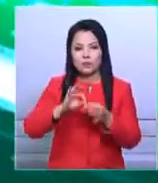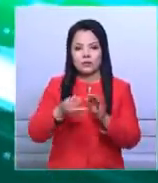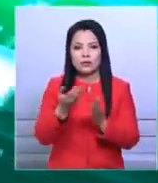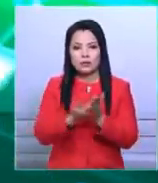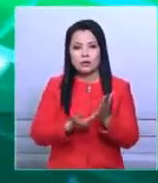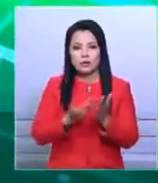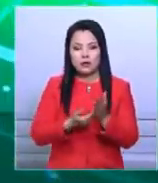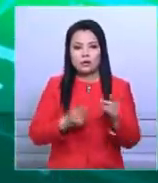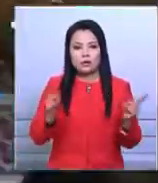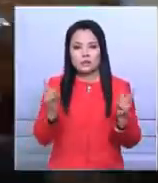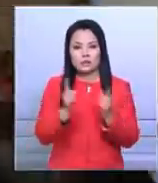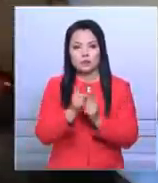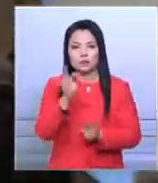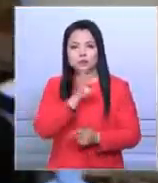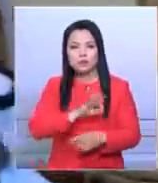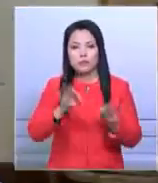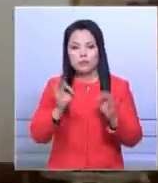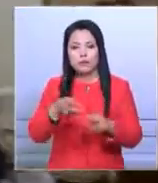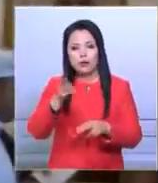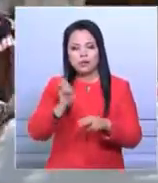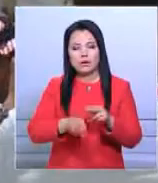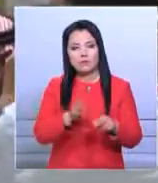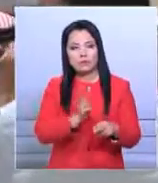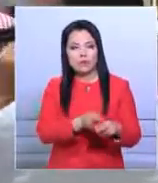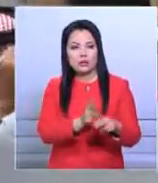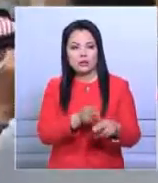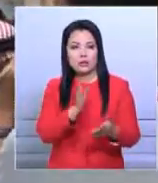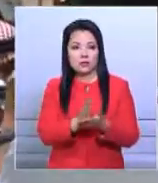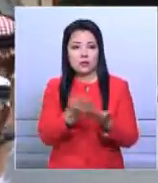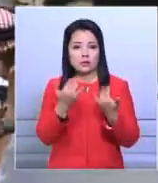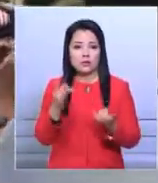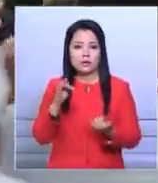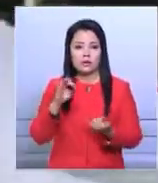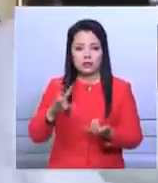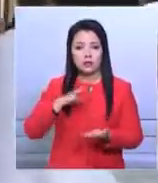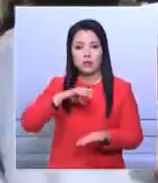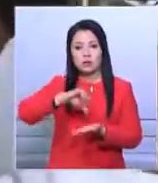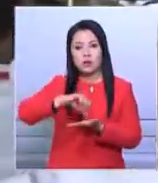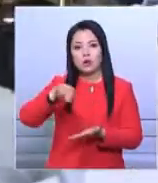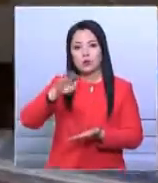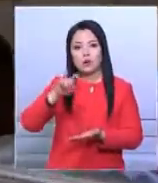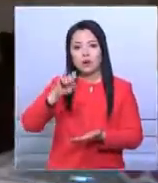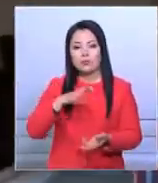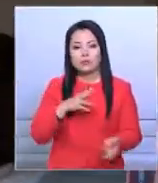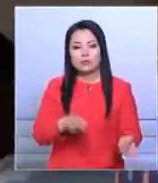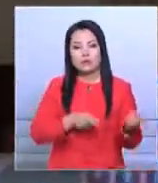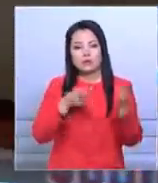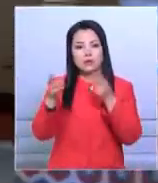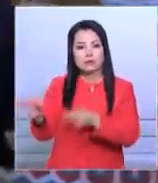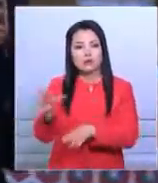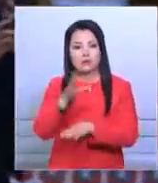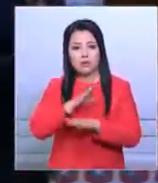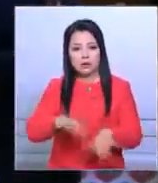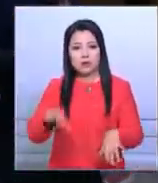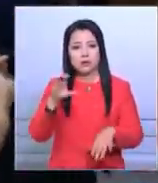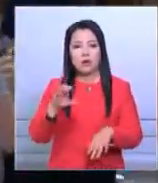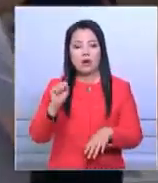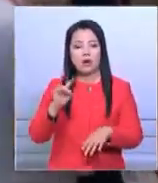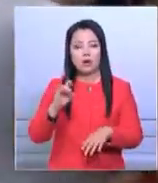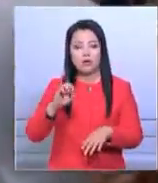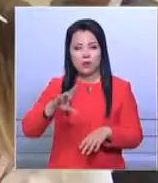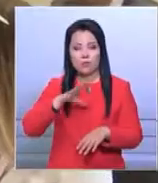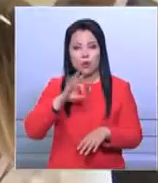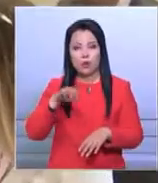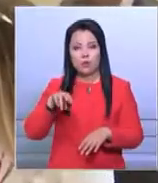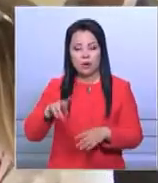мәселе кездесудің тиімді аяқталуына кедергі болды. Өйткені Иран өкілі Дохаға бармапты. Осыдан кейін Сауда Арабиясы елі